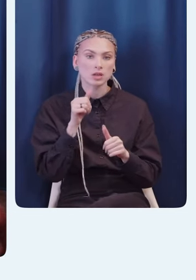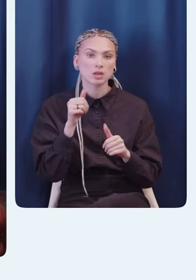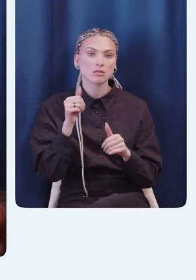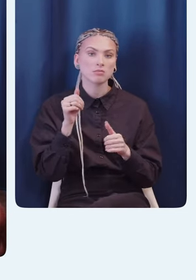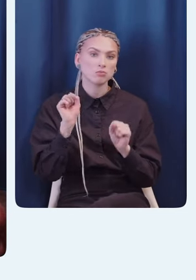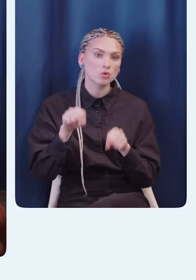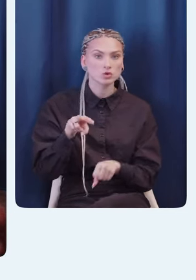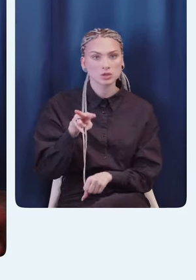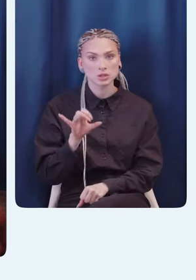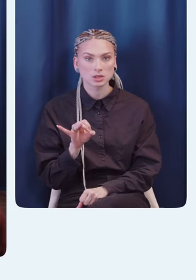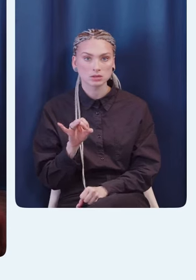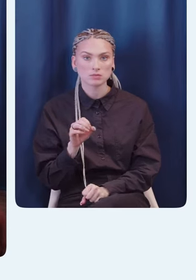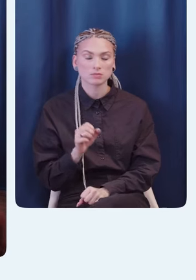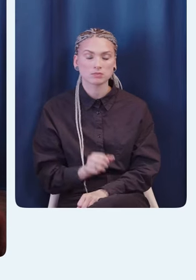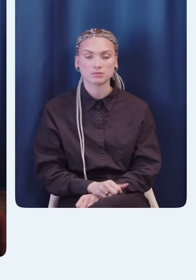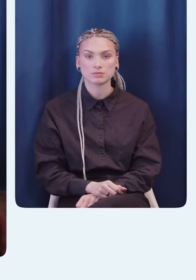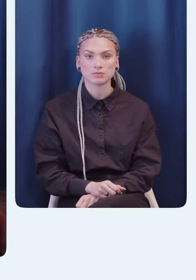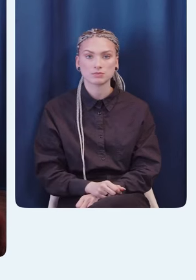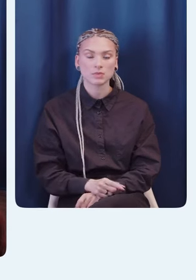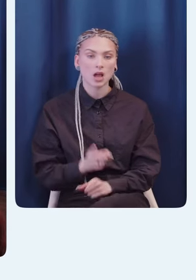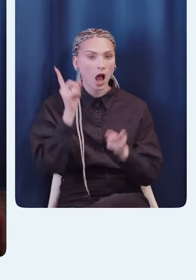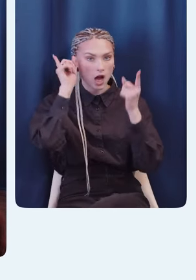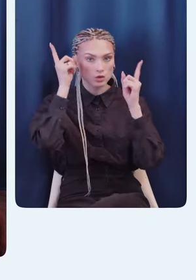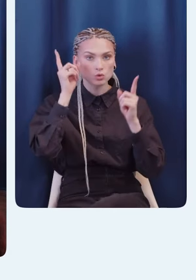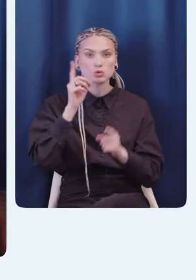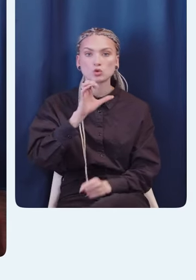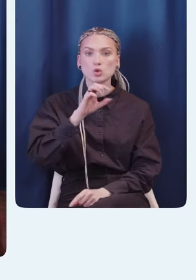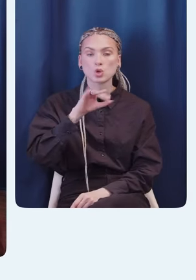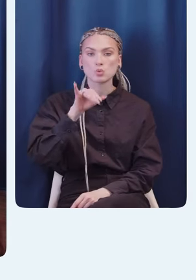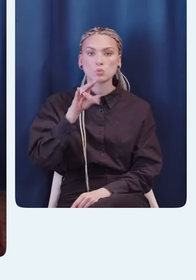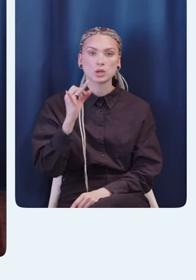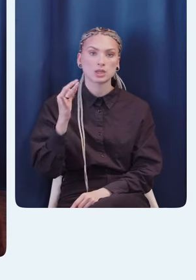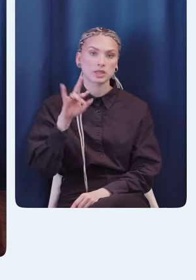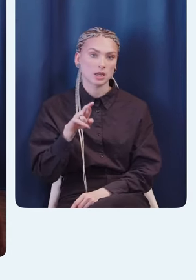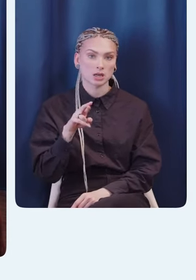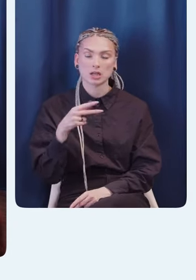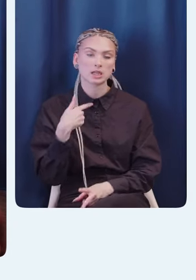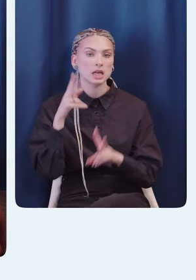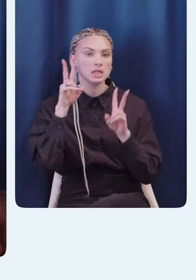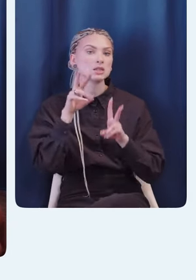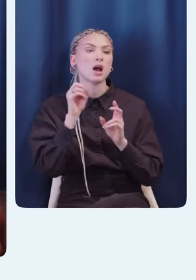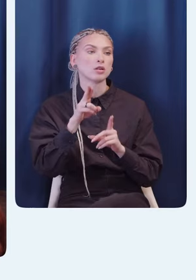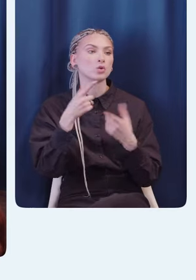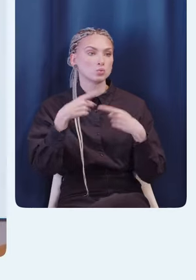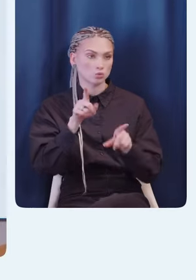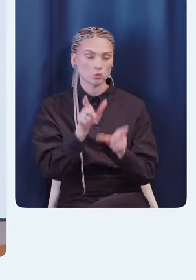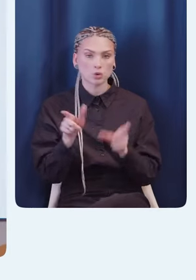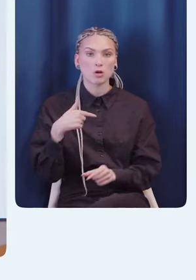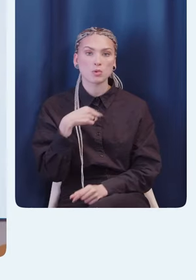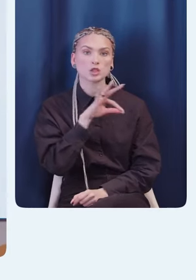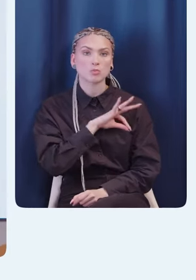Ага. И может ли вообще быть полезна? Android Studio. Ну, вообще, как бы, наверное, я не знаю, как у ребят, мы